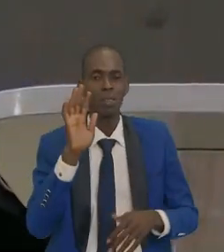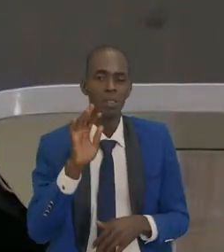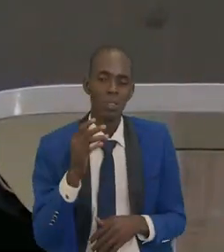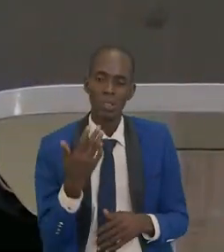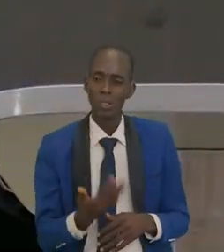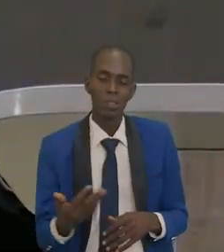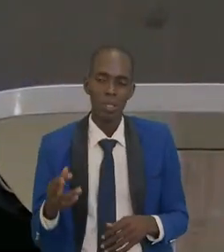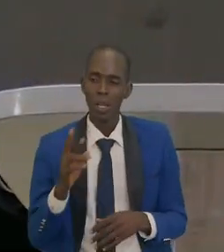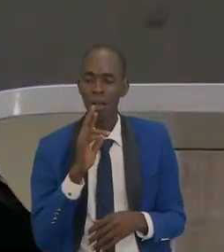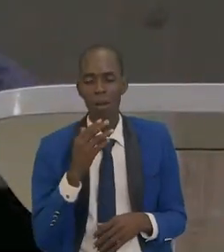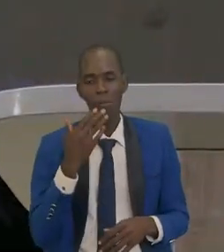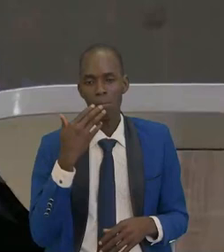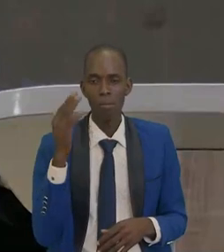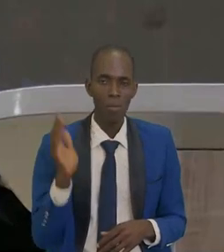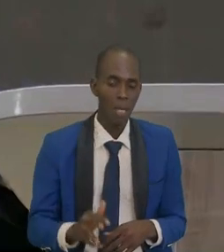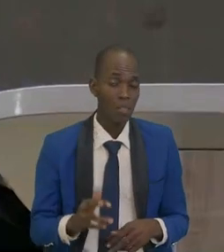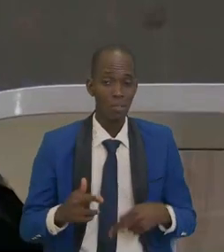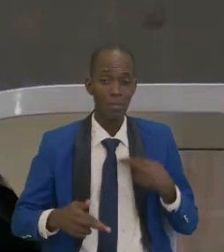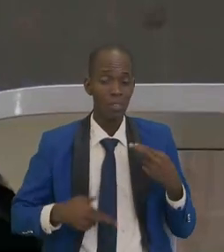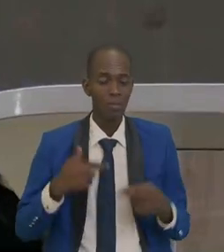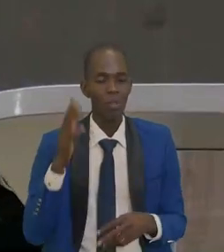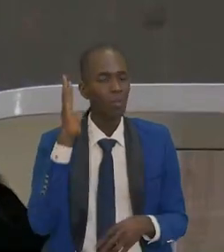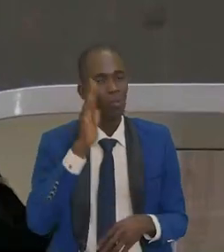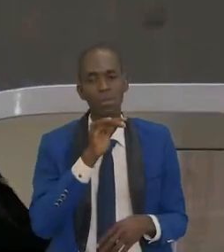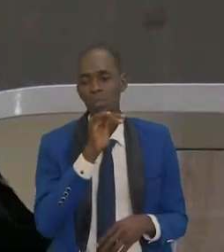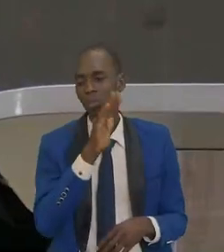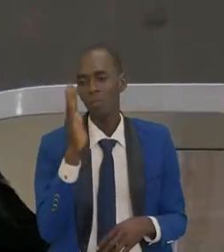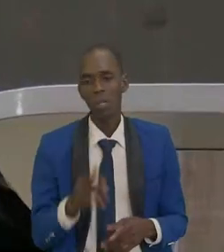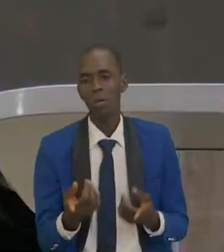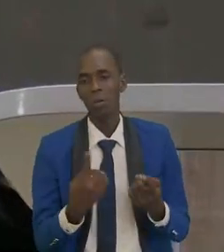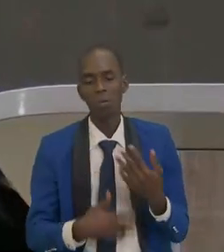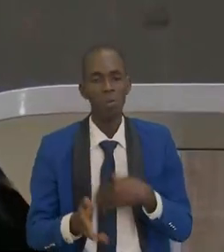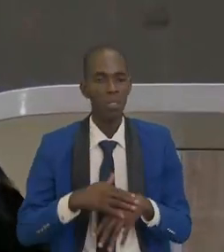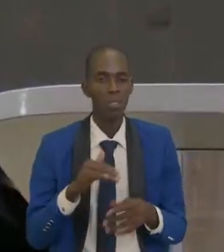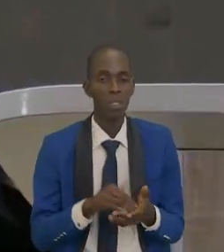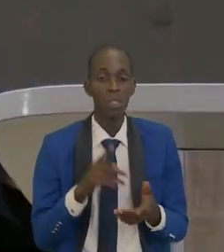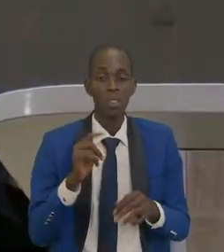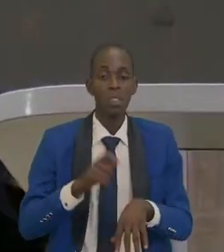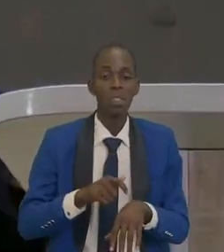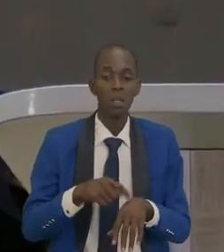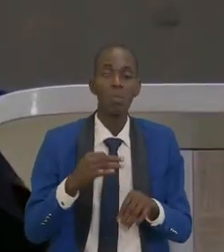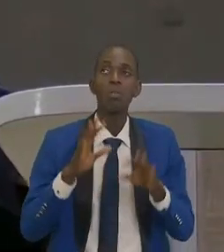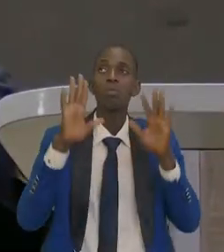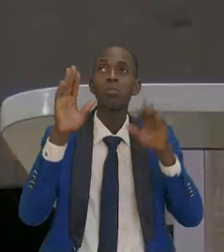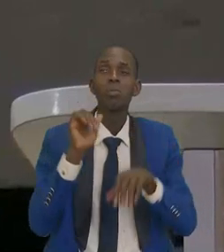de baisser, le réveil ne viendra jamais, les jours de miracles sont